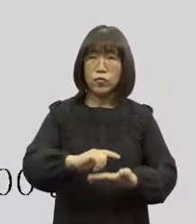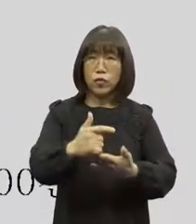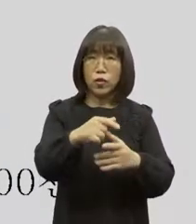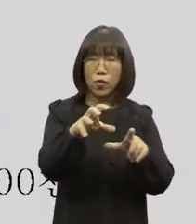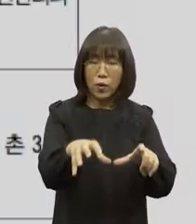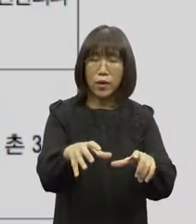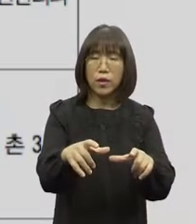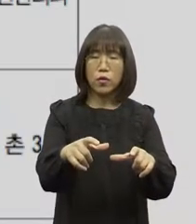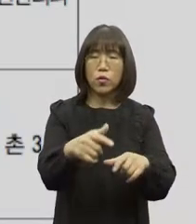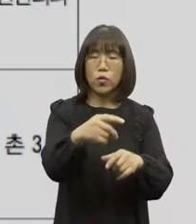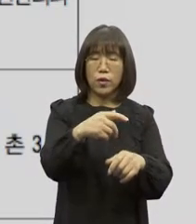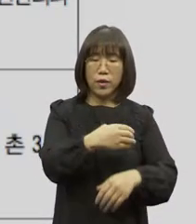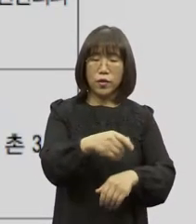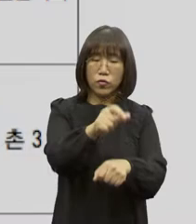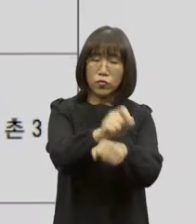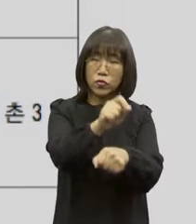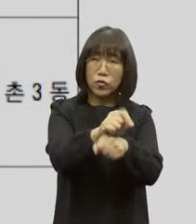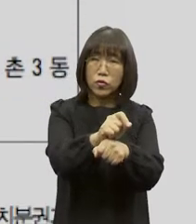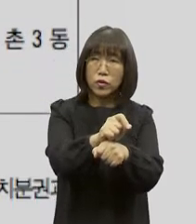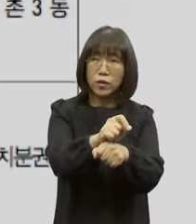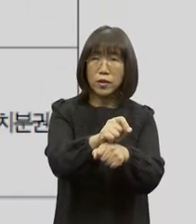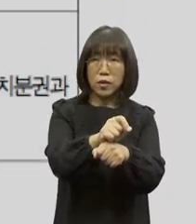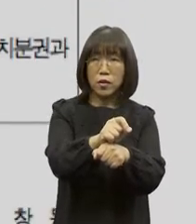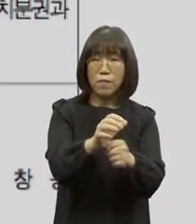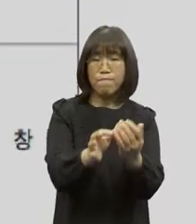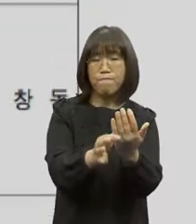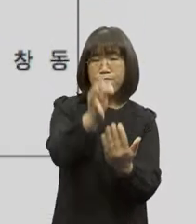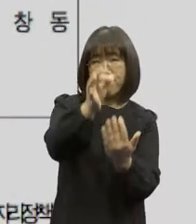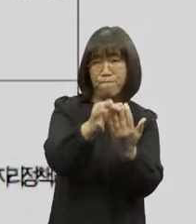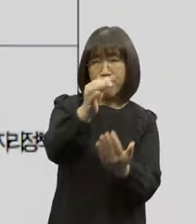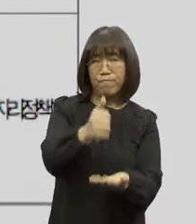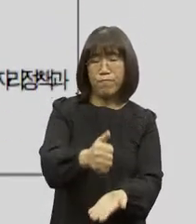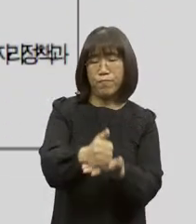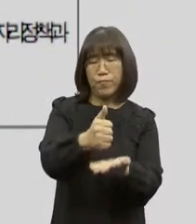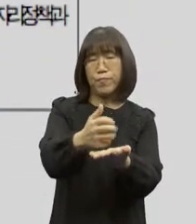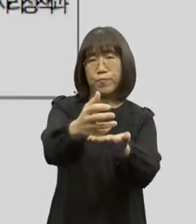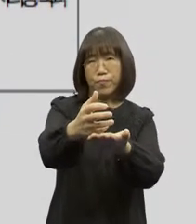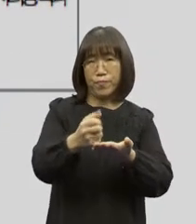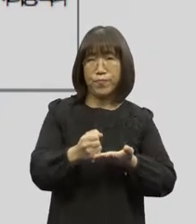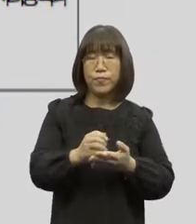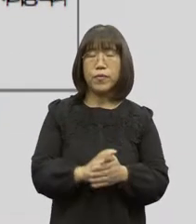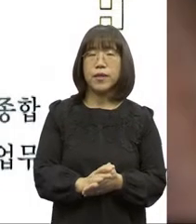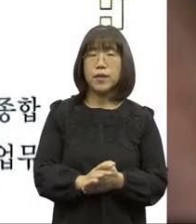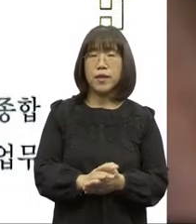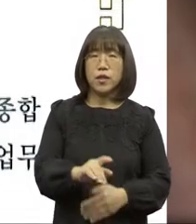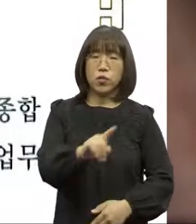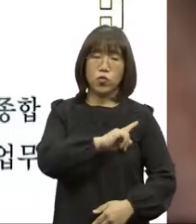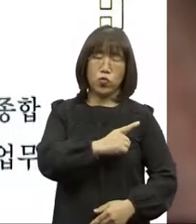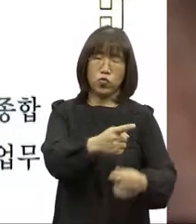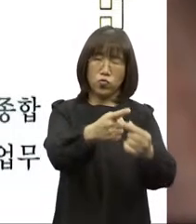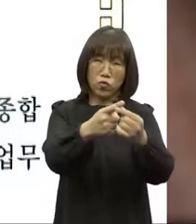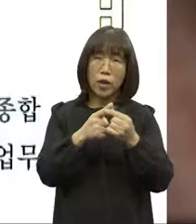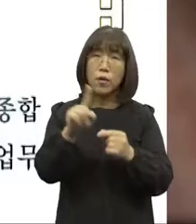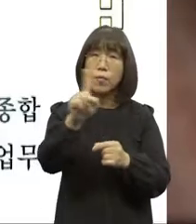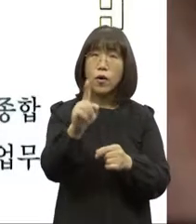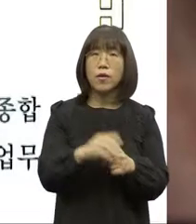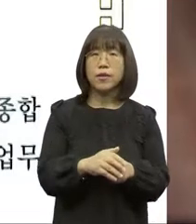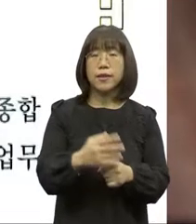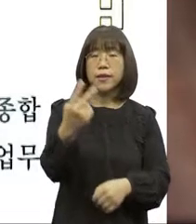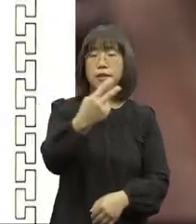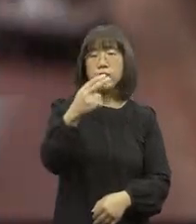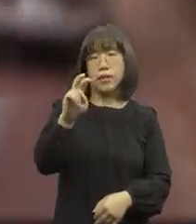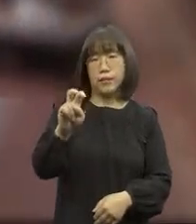무소 사례 중 1 2차 심사를 거쳐 최종 6건 이 선정됐습니다 최우수상은